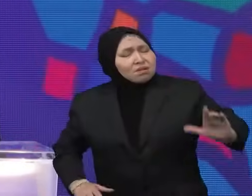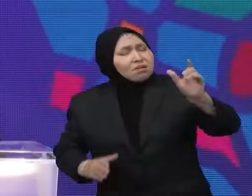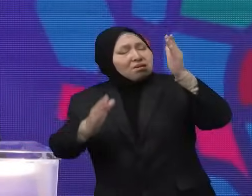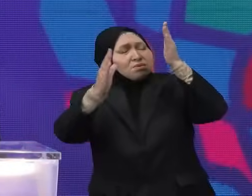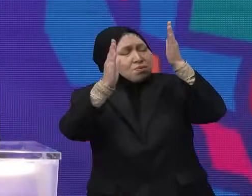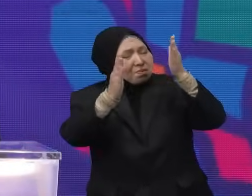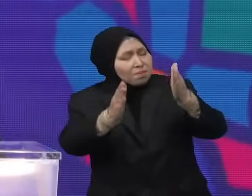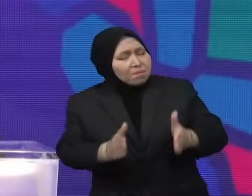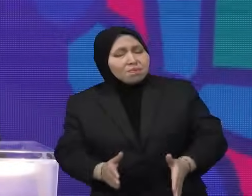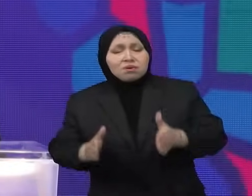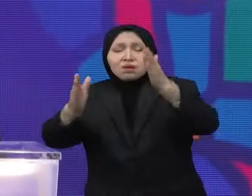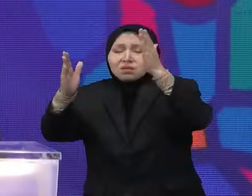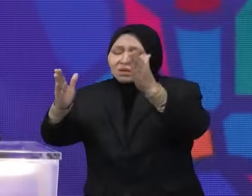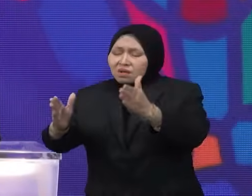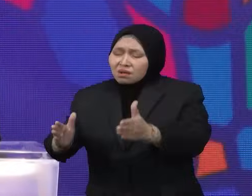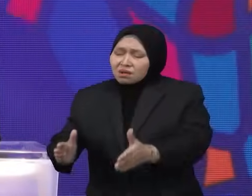والمستضعفين من